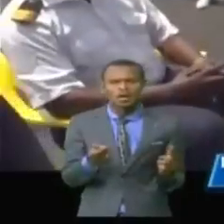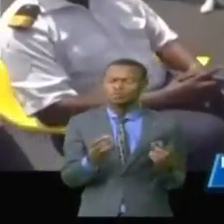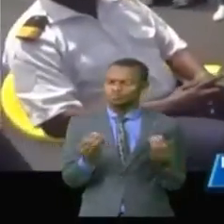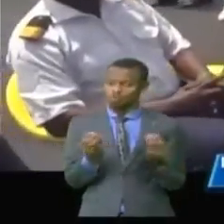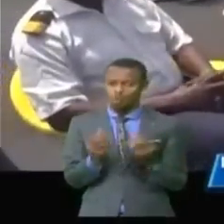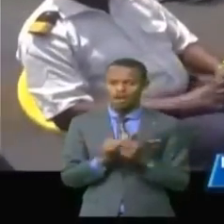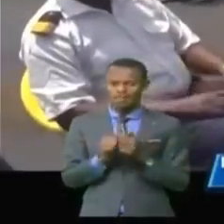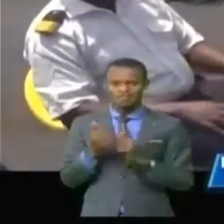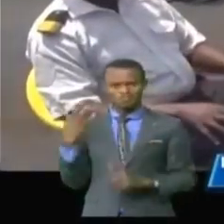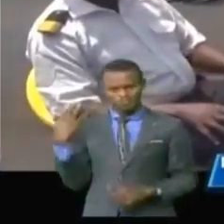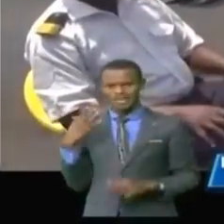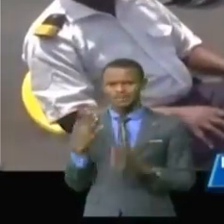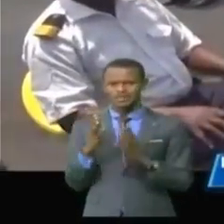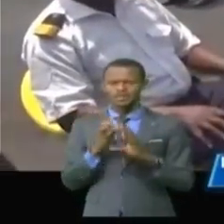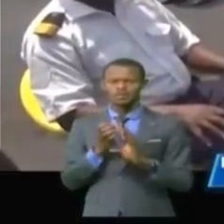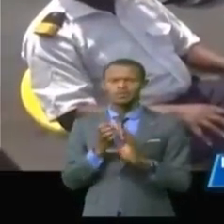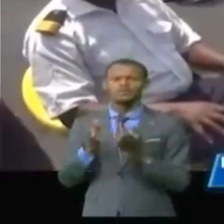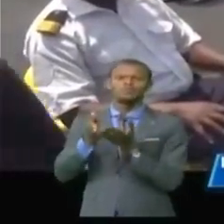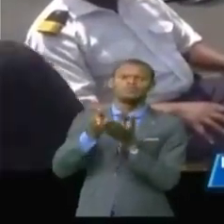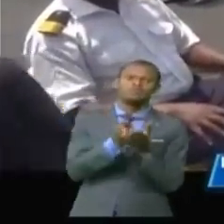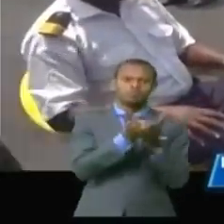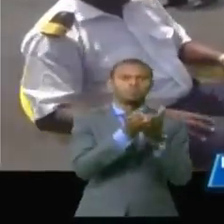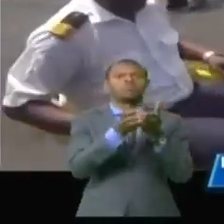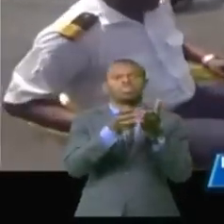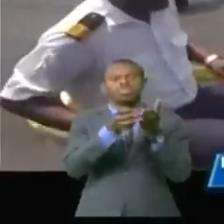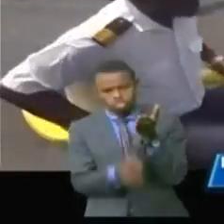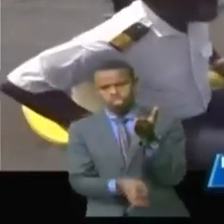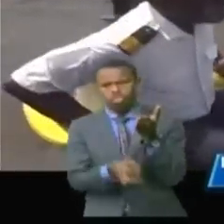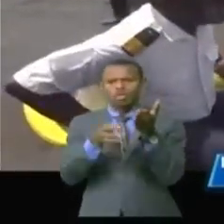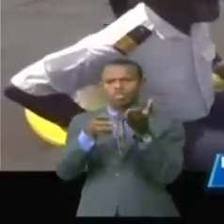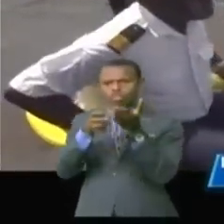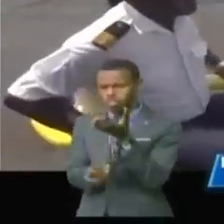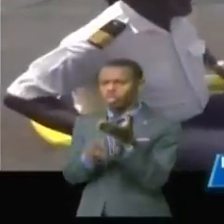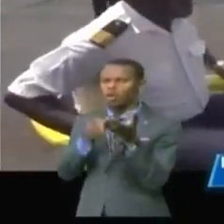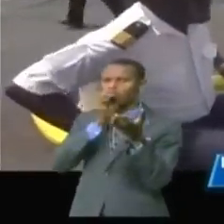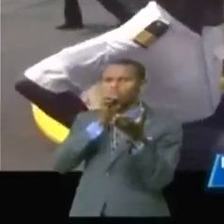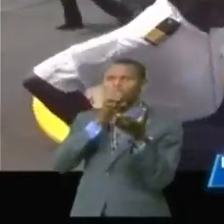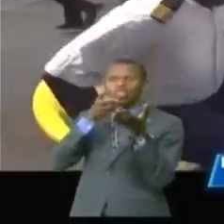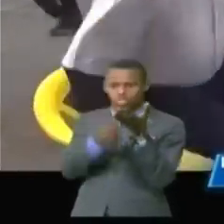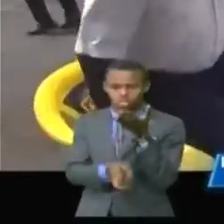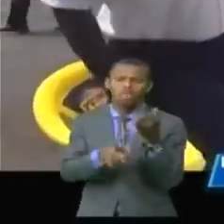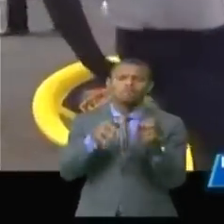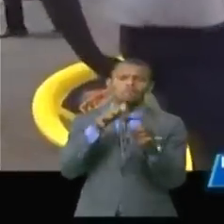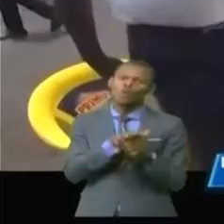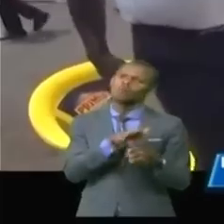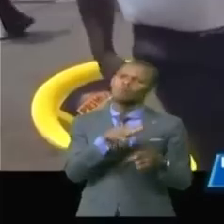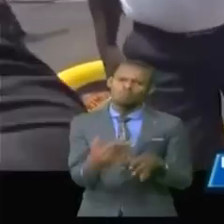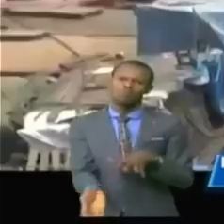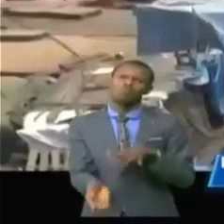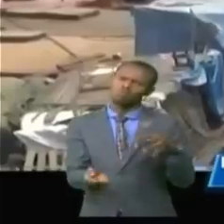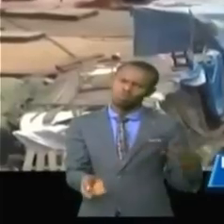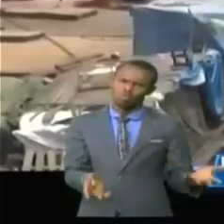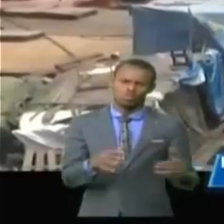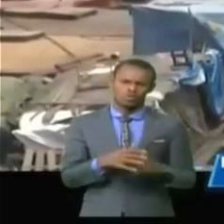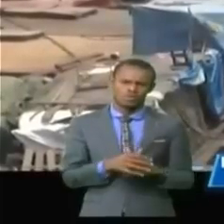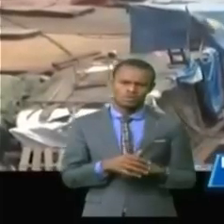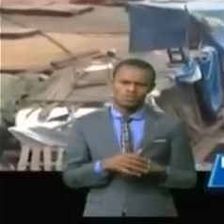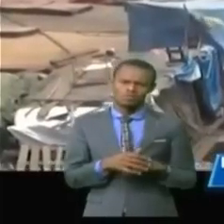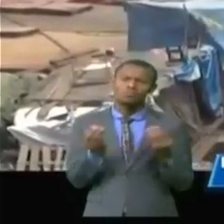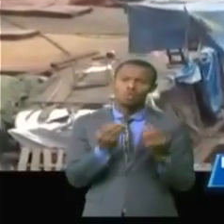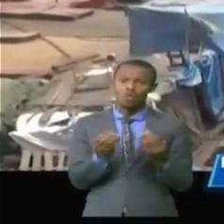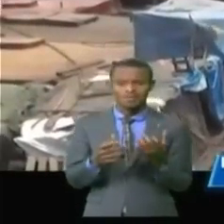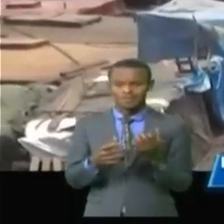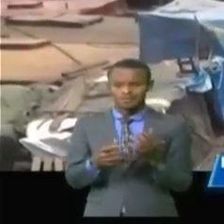discrédit, obligeant les Congolais n'ayant pas de choix au prix de leur vie de se déplacer à bord des bateaux toujours